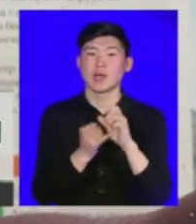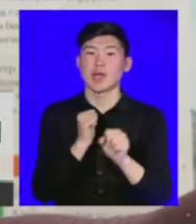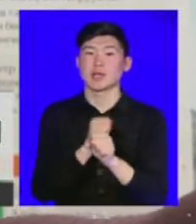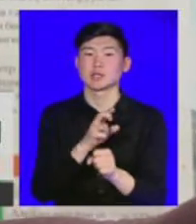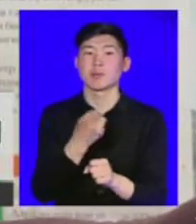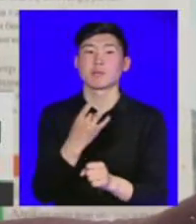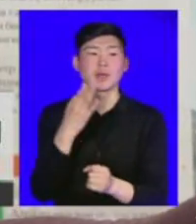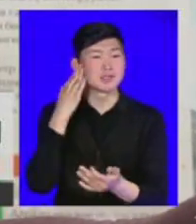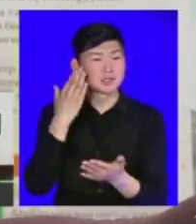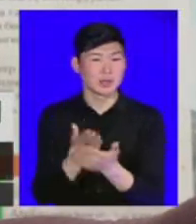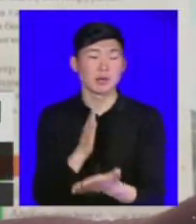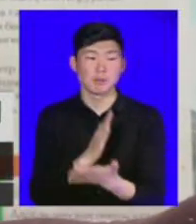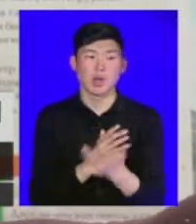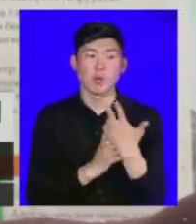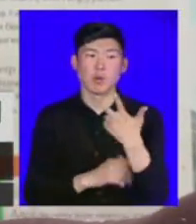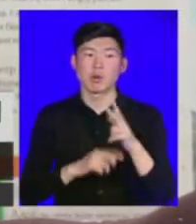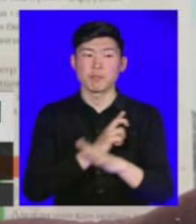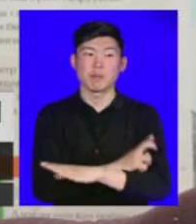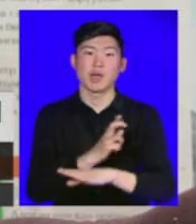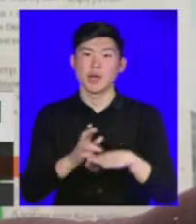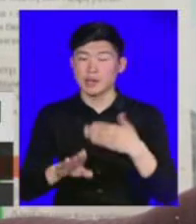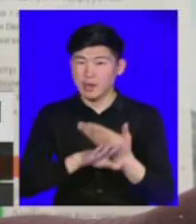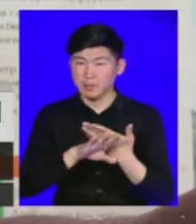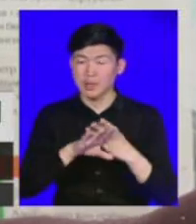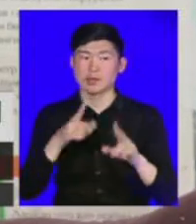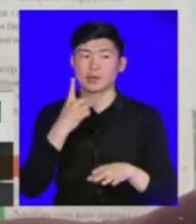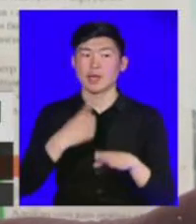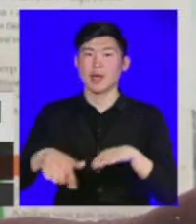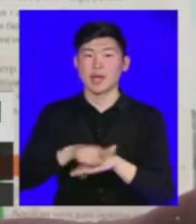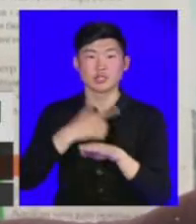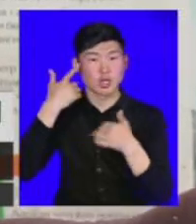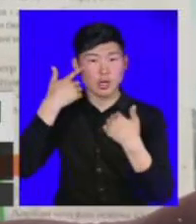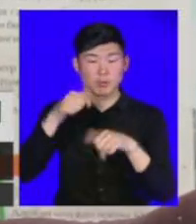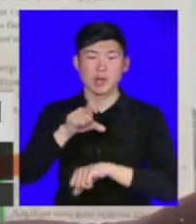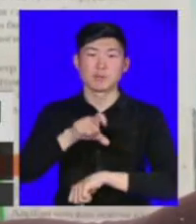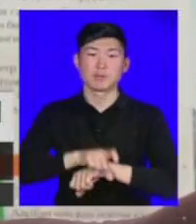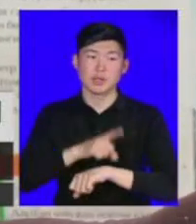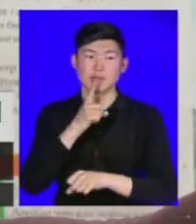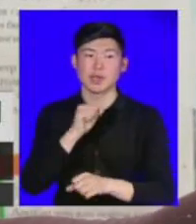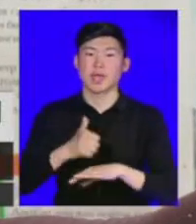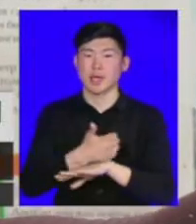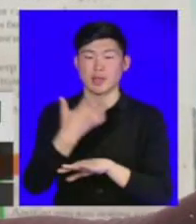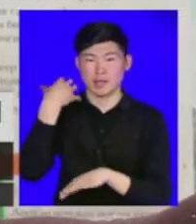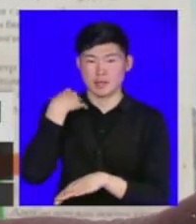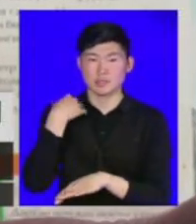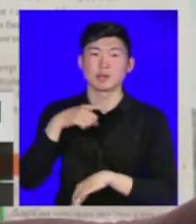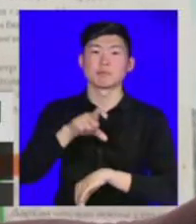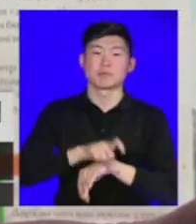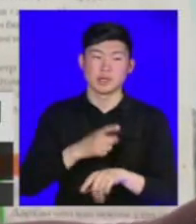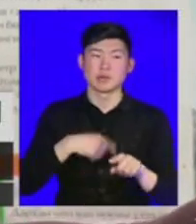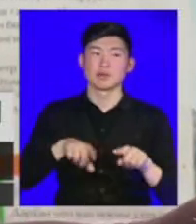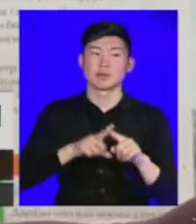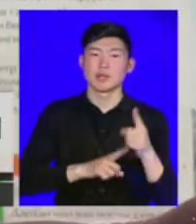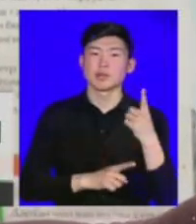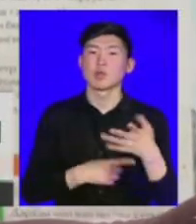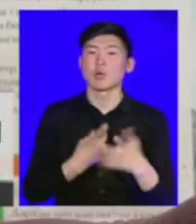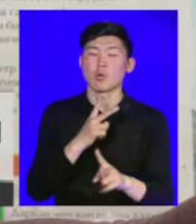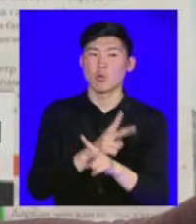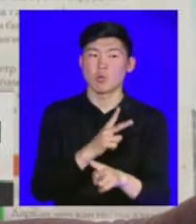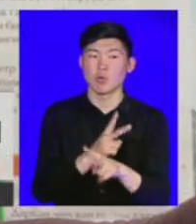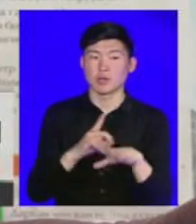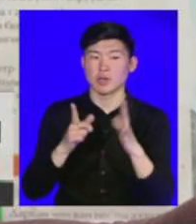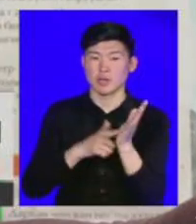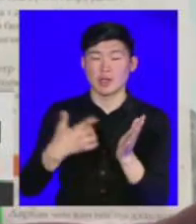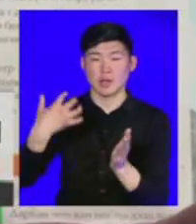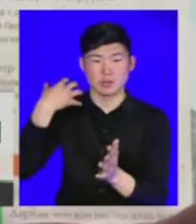байрны санал байна. 3 байгаль хамгаалагч, за нэг газар зохион байгуулалтын мэрэгжилтэн, нэг аялал жуулчлал хариуцсан мэрэгжилтэн, нэг нь хуулийн хэрэгжилт хэл чадлалд хариуцсан